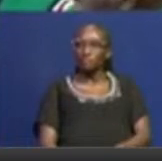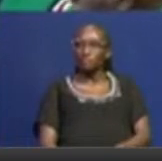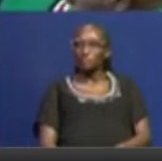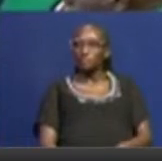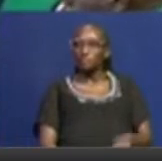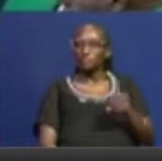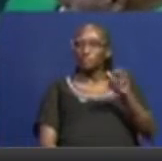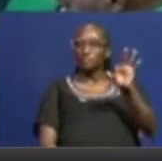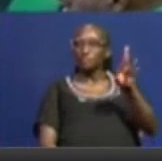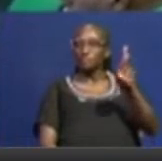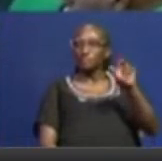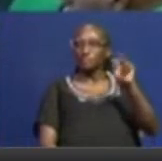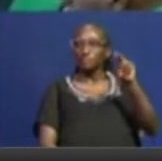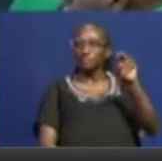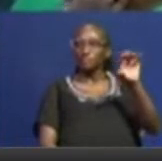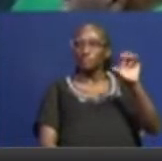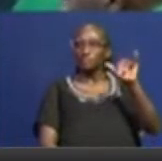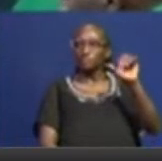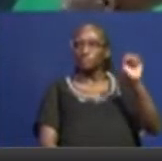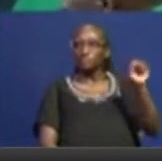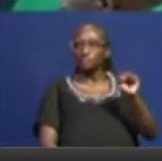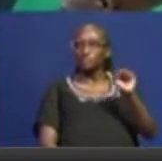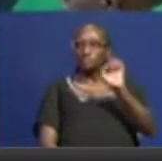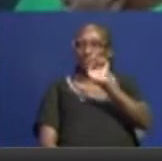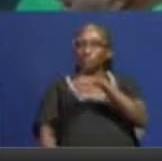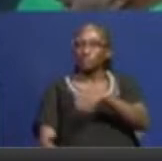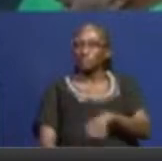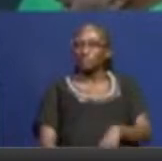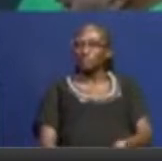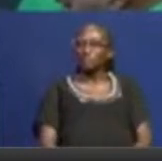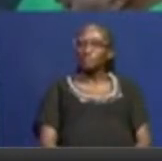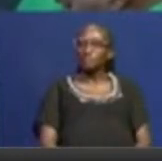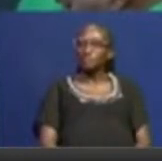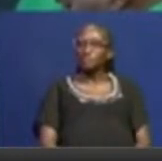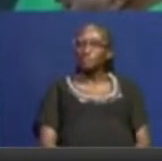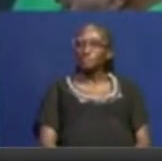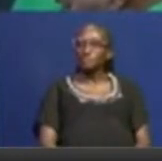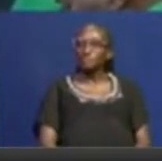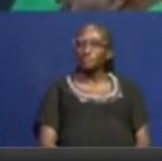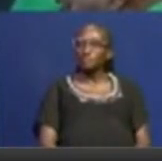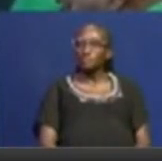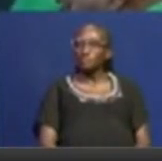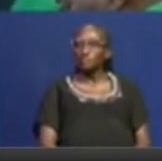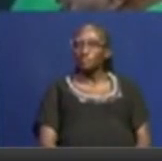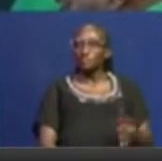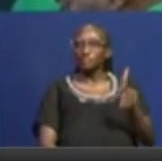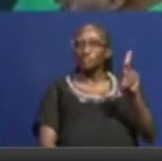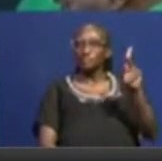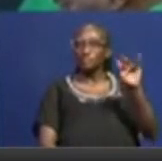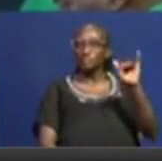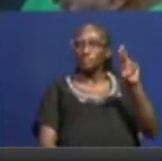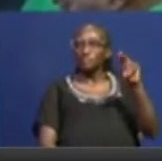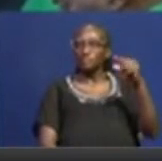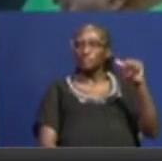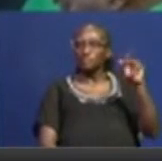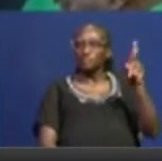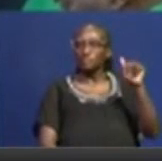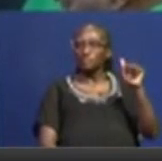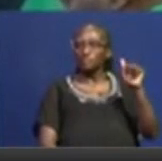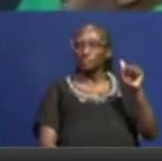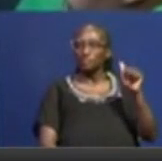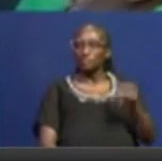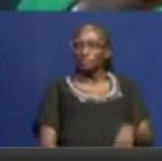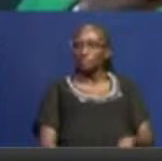Ruaraka, Francis Kajwang Tom Joseph. Yes. Roiru, Kiengara Simon